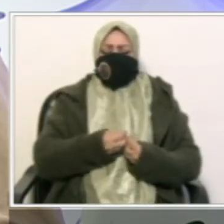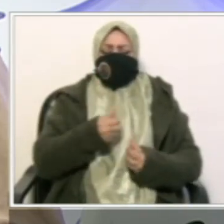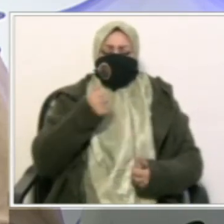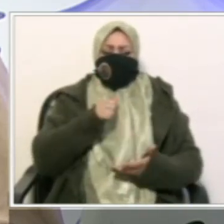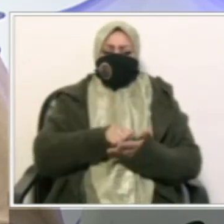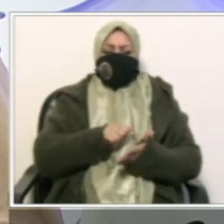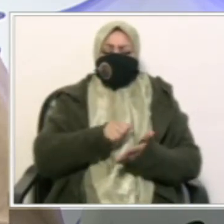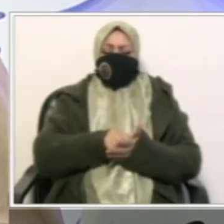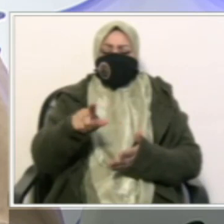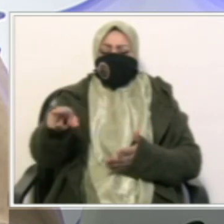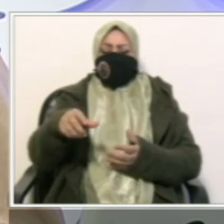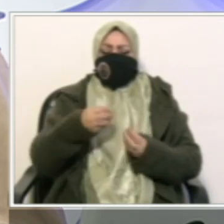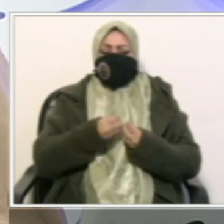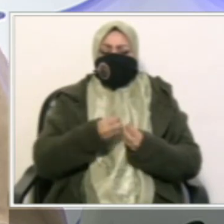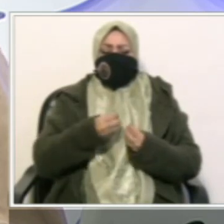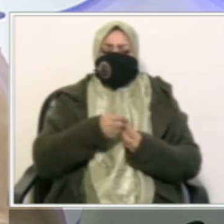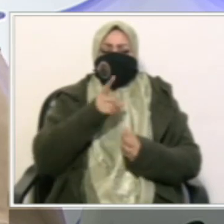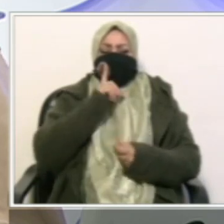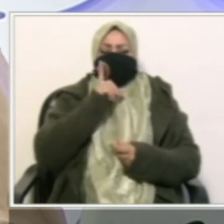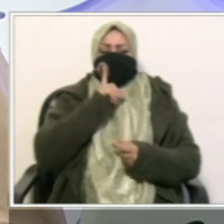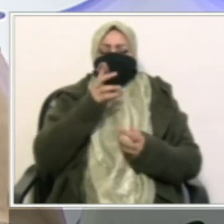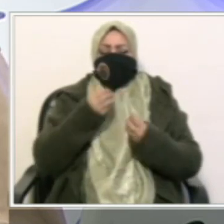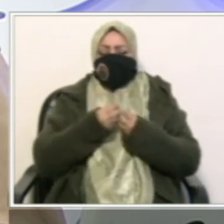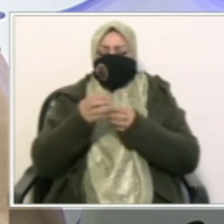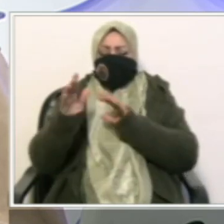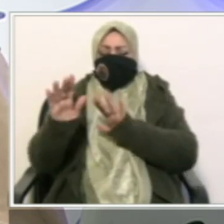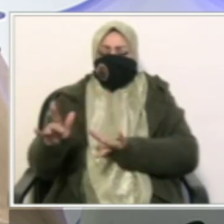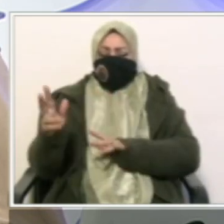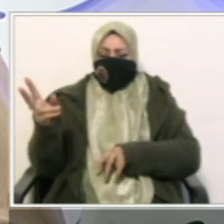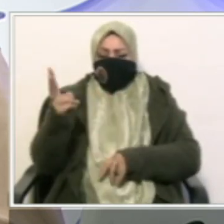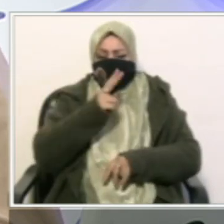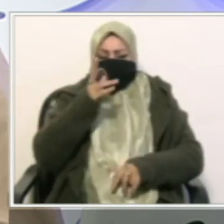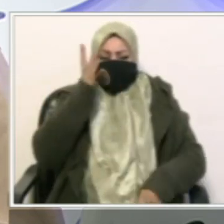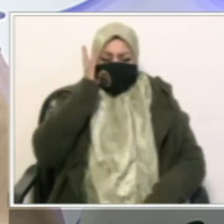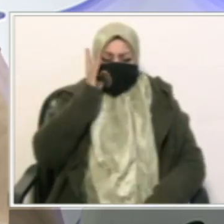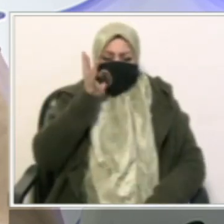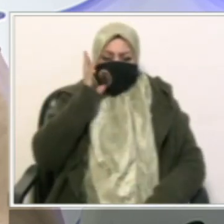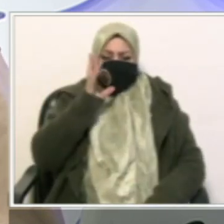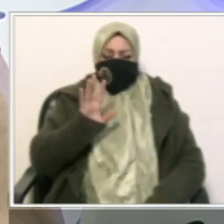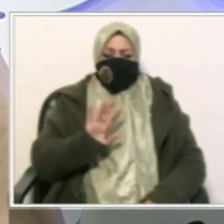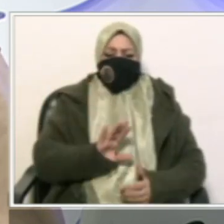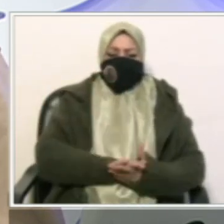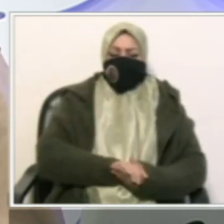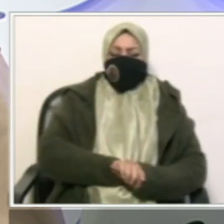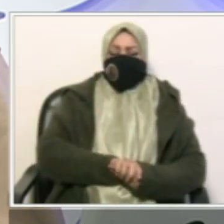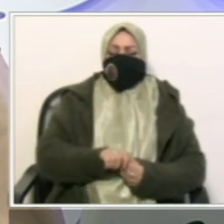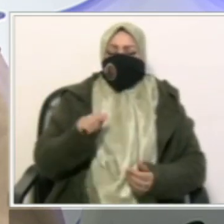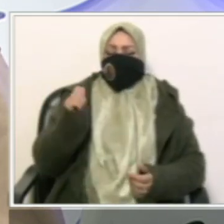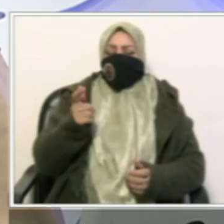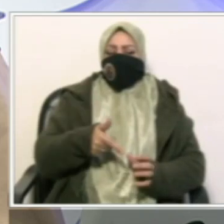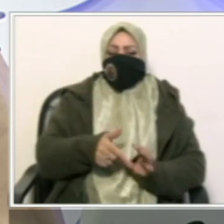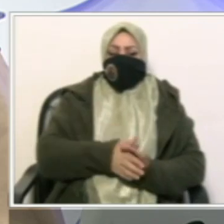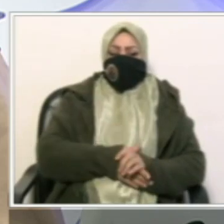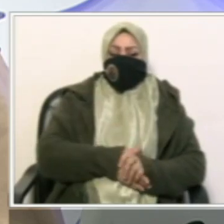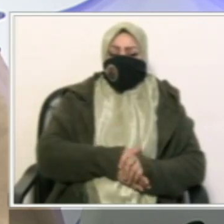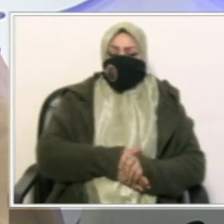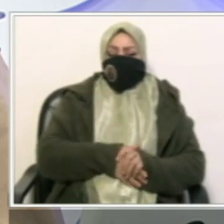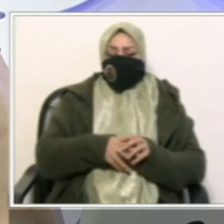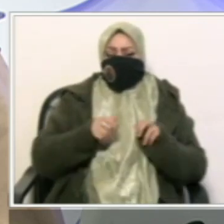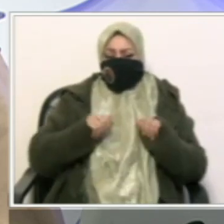تراك وهي تصلي، هذا أولاً. ثانياً لو اضطريت للصلاة يعني